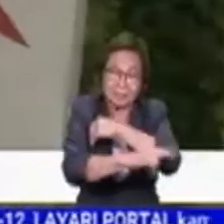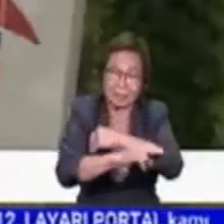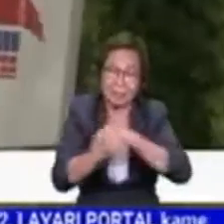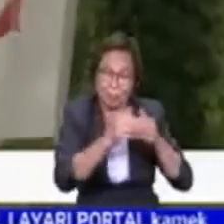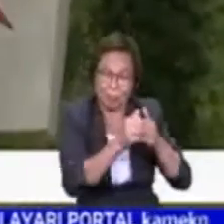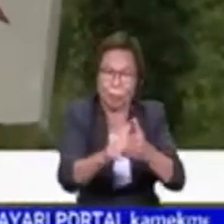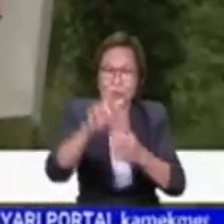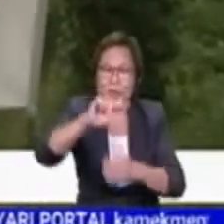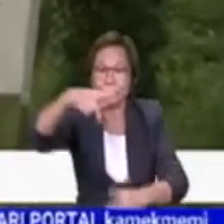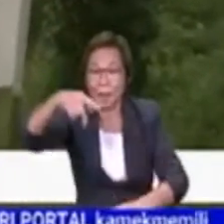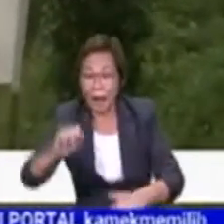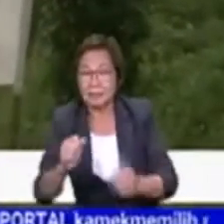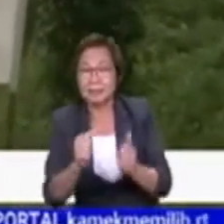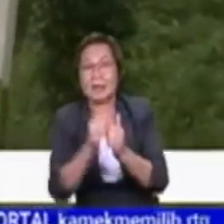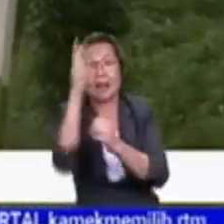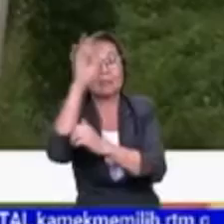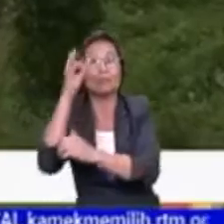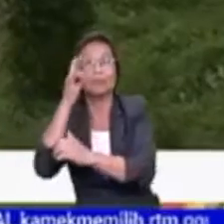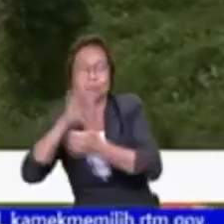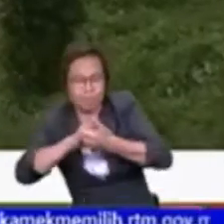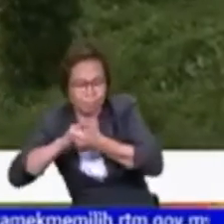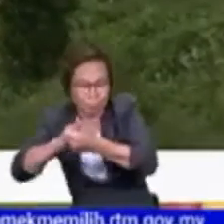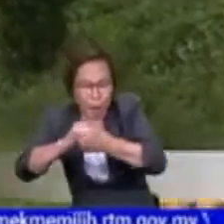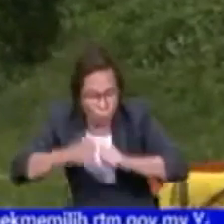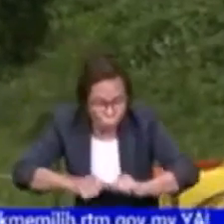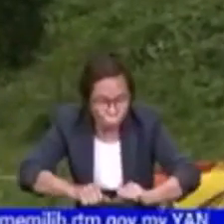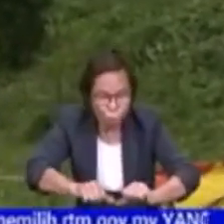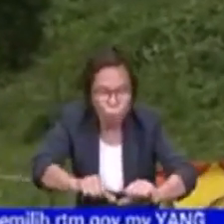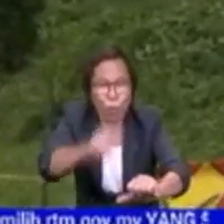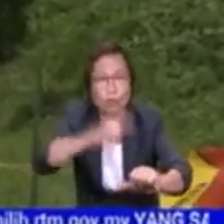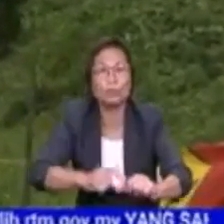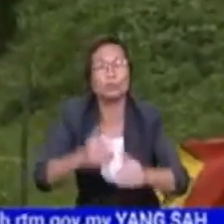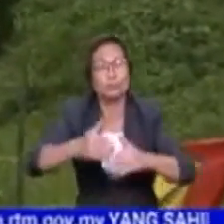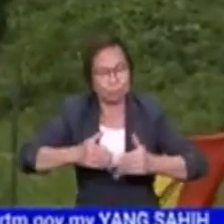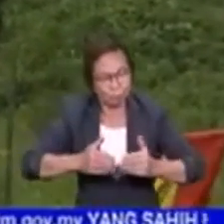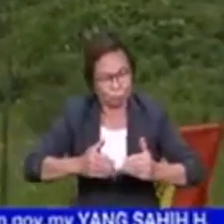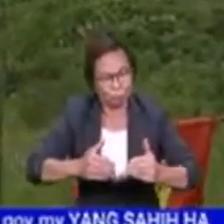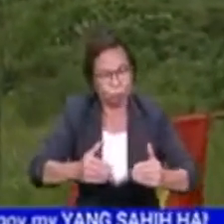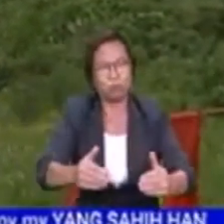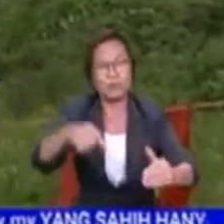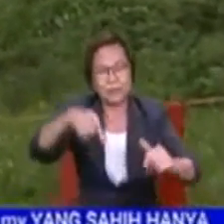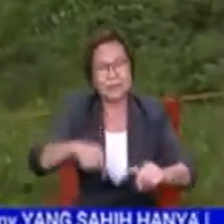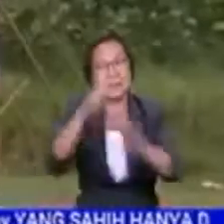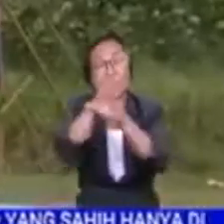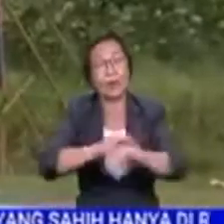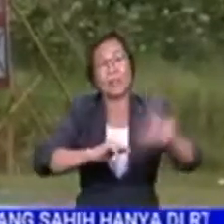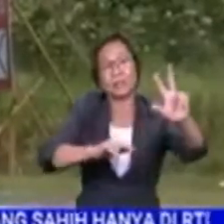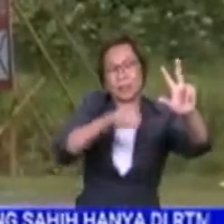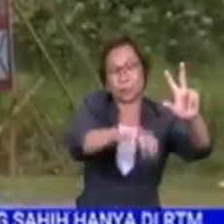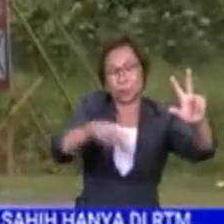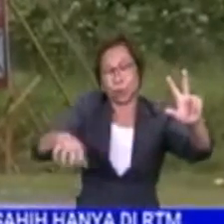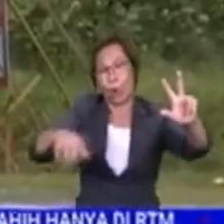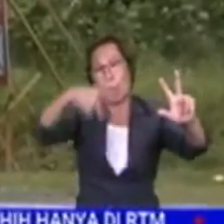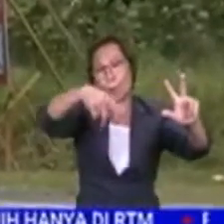bawah kepimpinan GPS dengan kerajaan persekutuan dapat diteruskan untuk membawa kemajuan di negeri ini. Tiga DUN di bawah